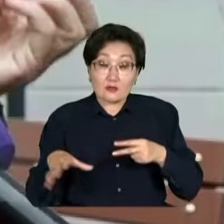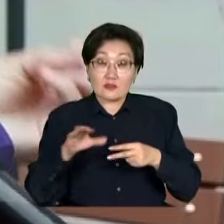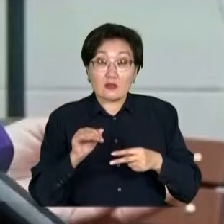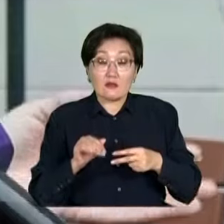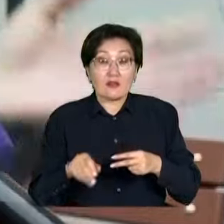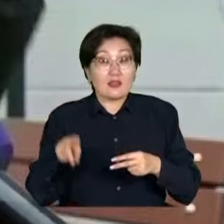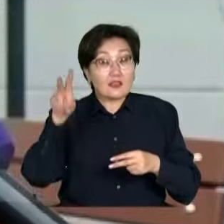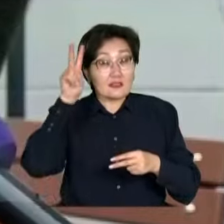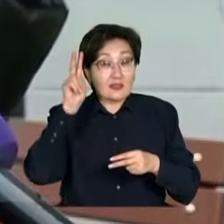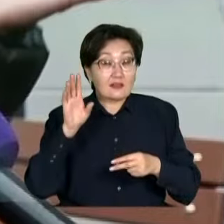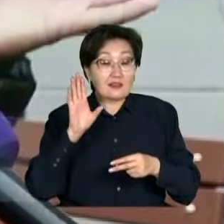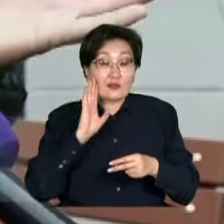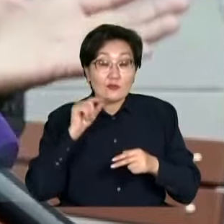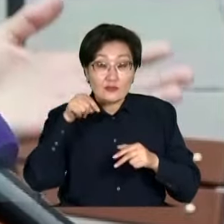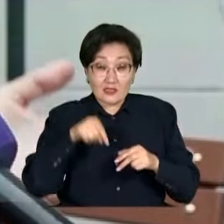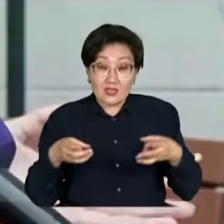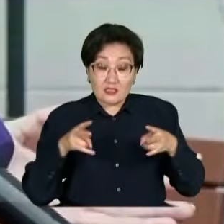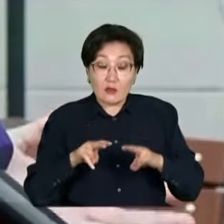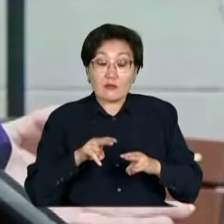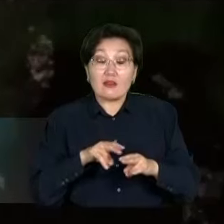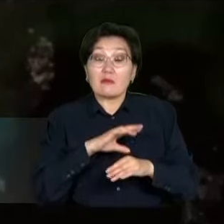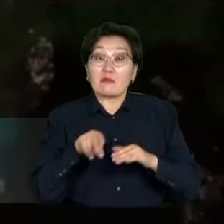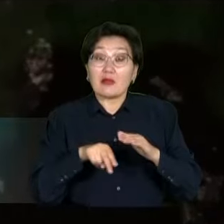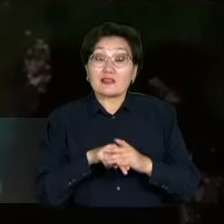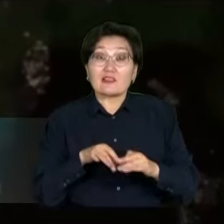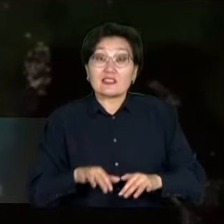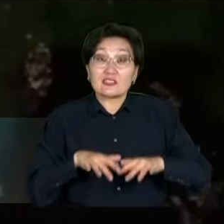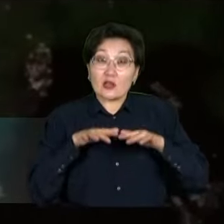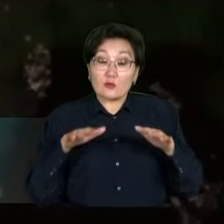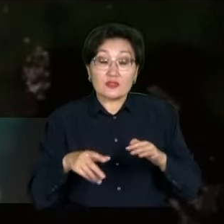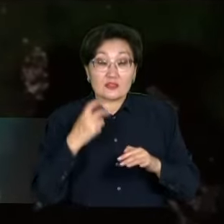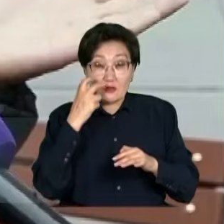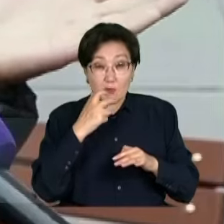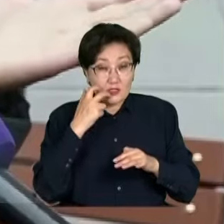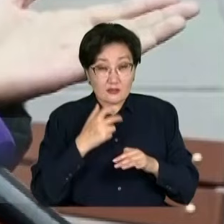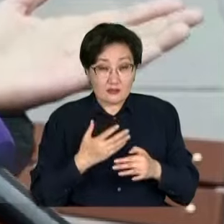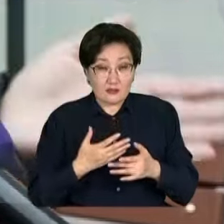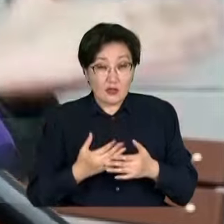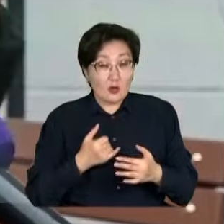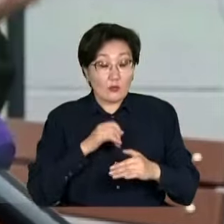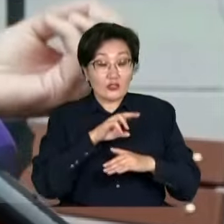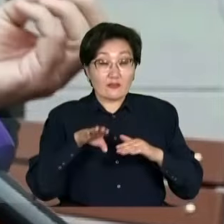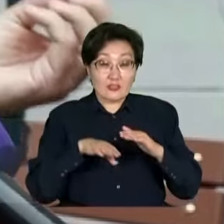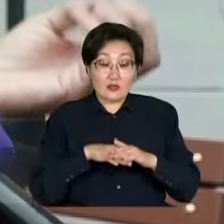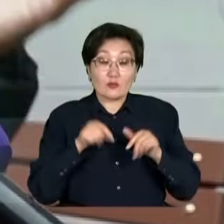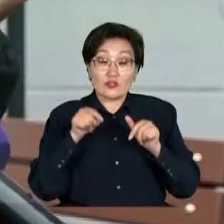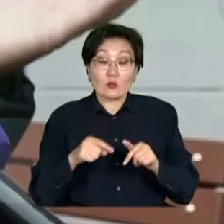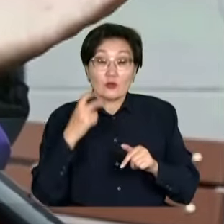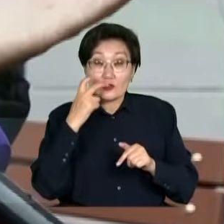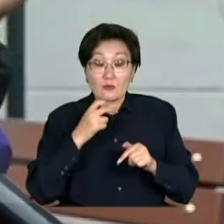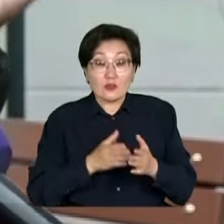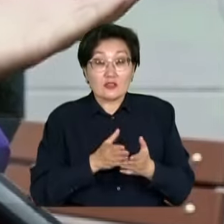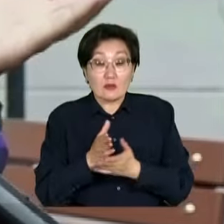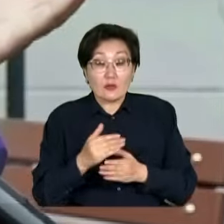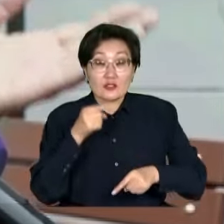все, что сливы, все оставались у нас в подвале, собирались эти скопища. Запах стоит невыносимый у нас в подвале. Тот же запах заходит к